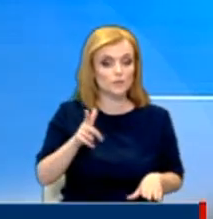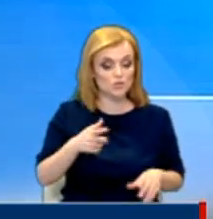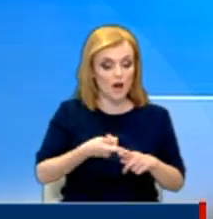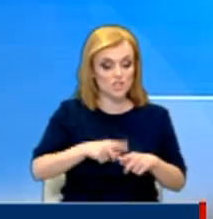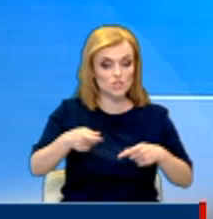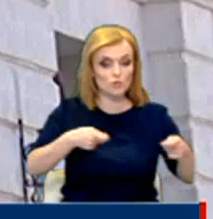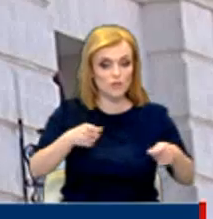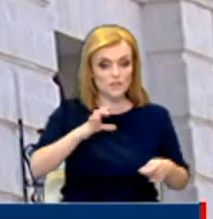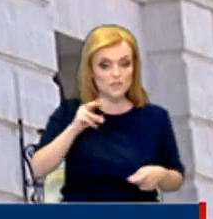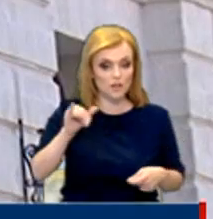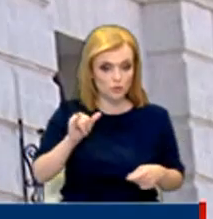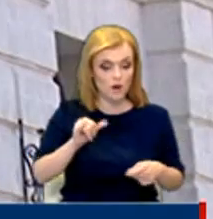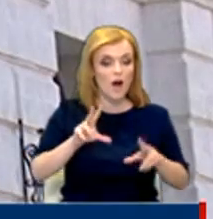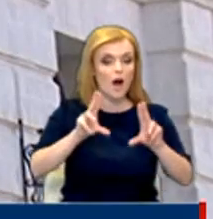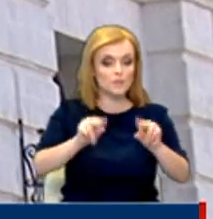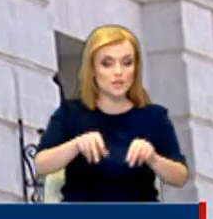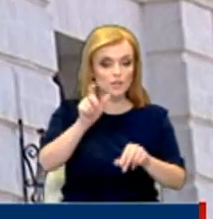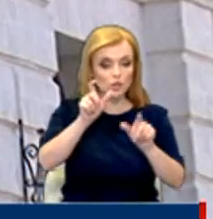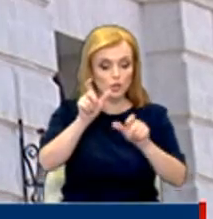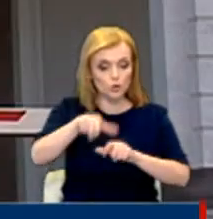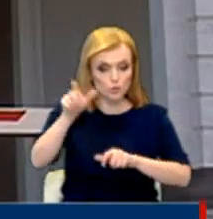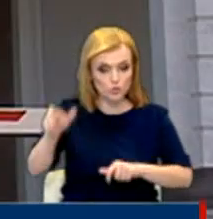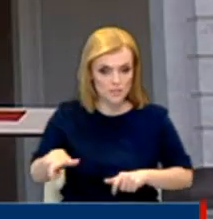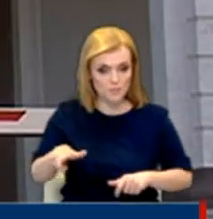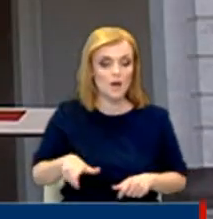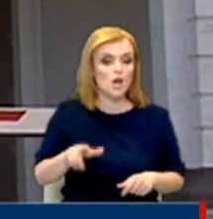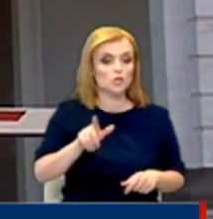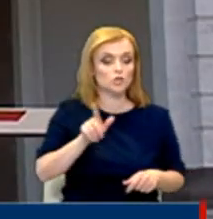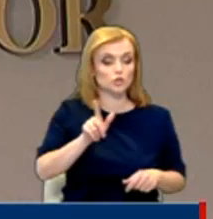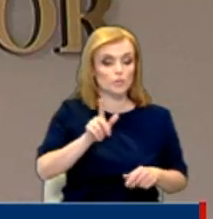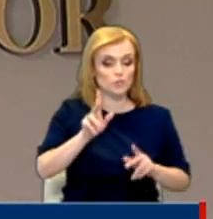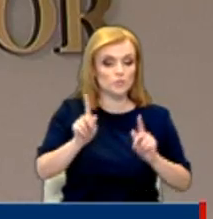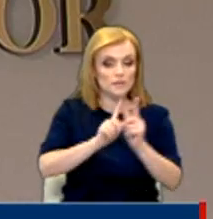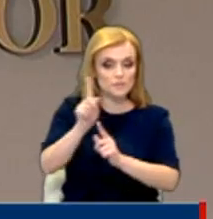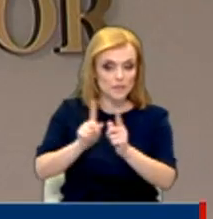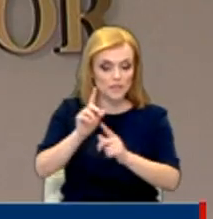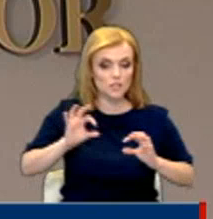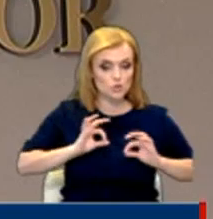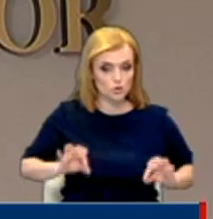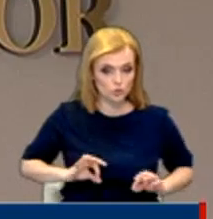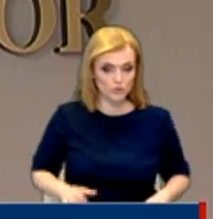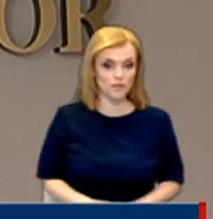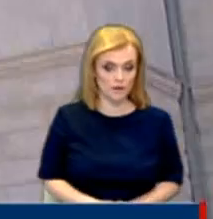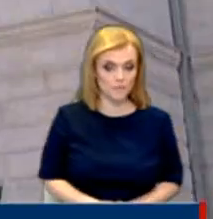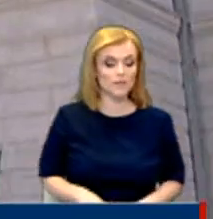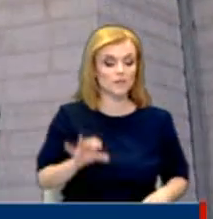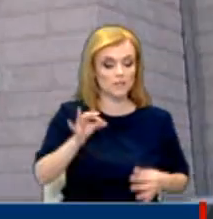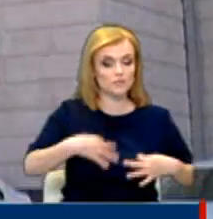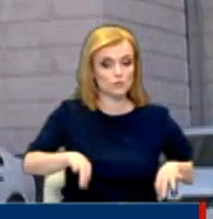oamenilor o justiție corectă. Restabilirea încrederii în justiție înseamnă să avem actori cheie în sectorul